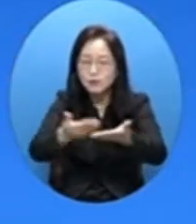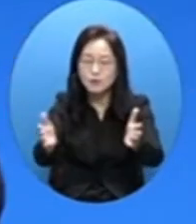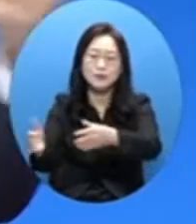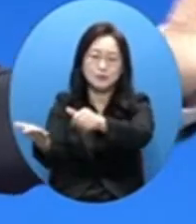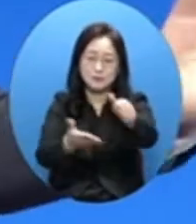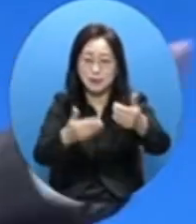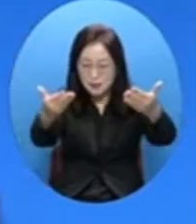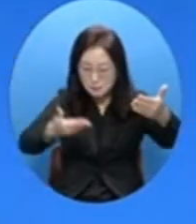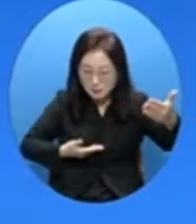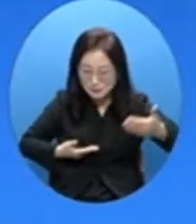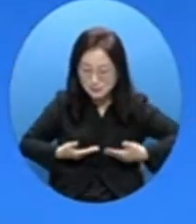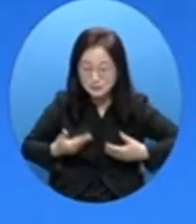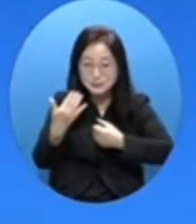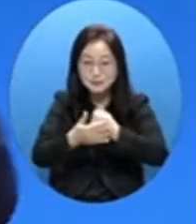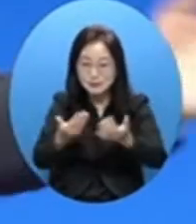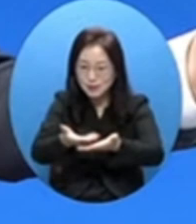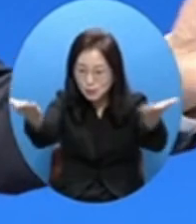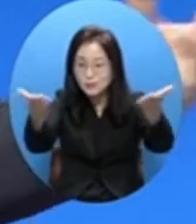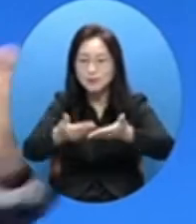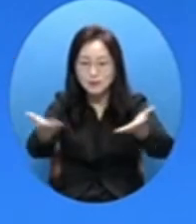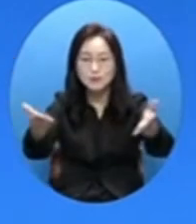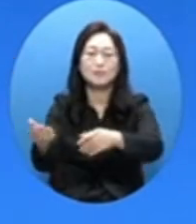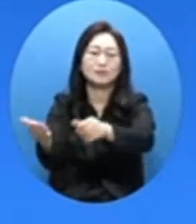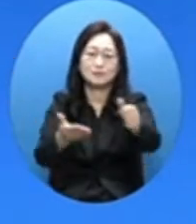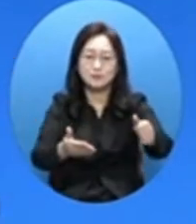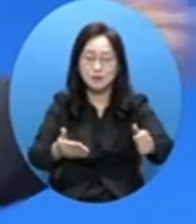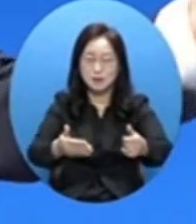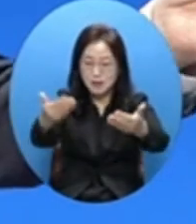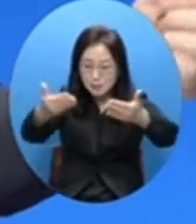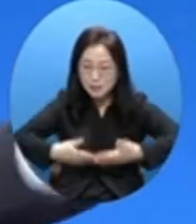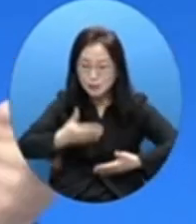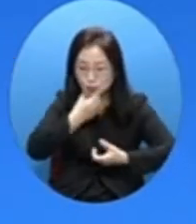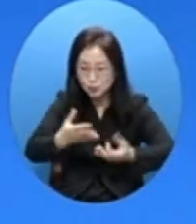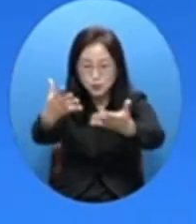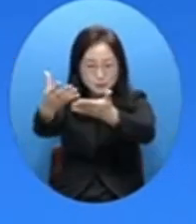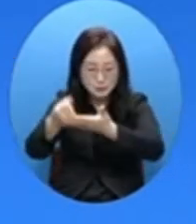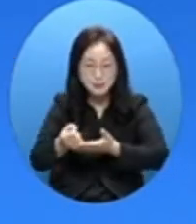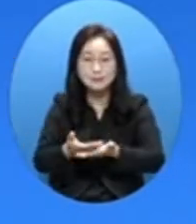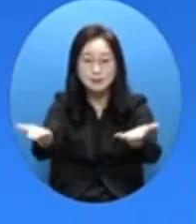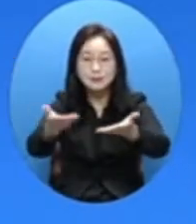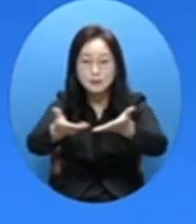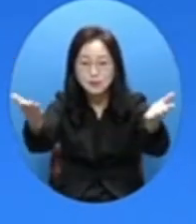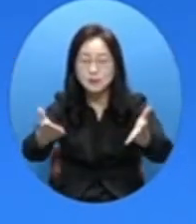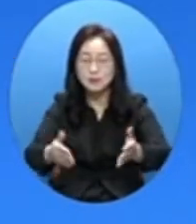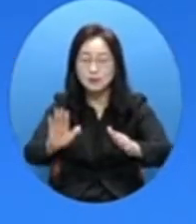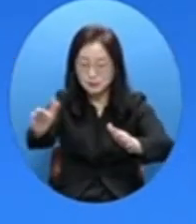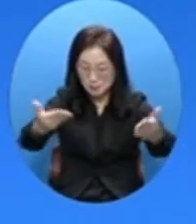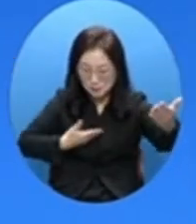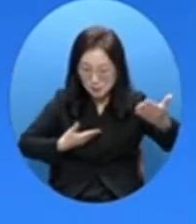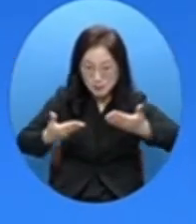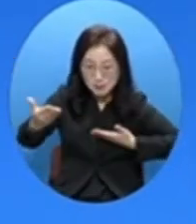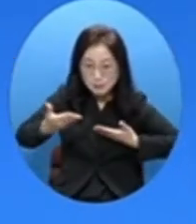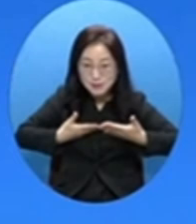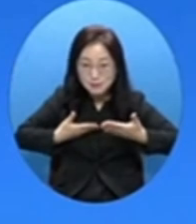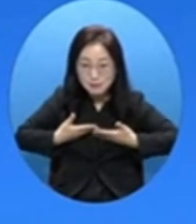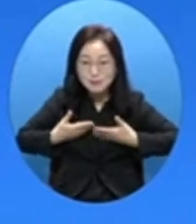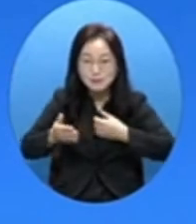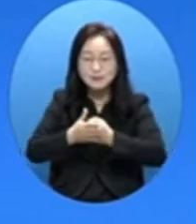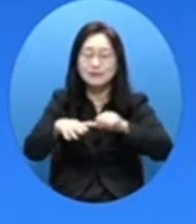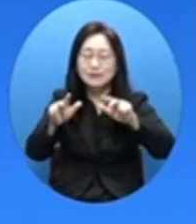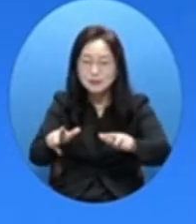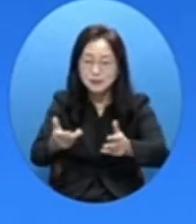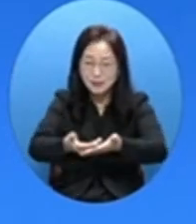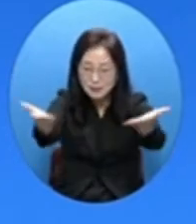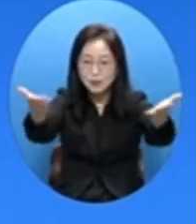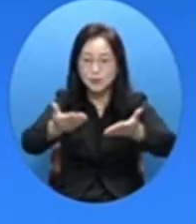은혜를 나눠야 합니다. 받은 사랑을 나눠야 합니다. 받은 축복을 나눠야 합니다. 지금까지 이렇게 받고 또 받고 또 받았으니 이제는